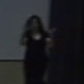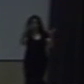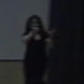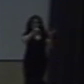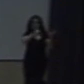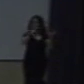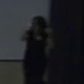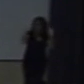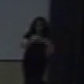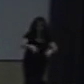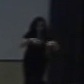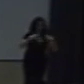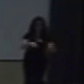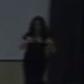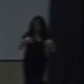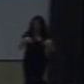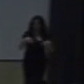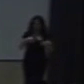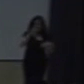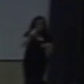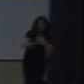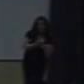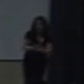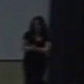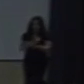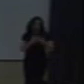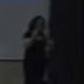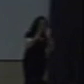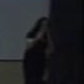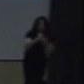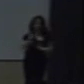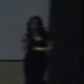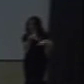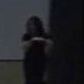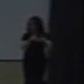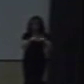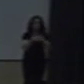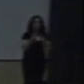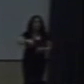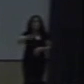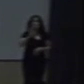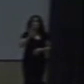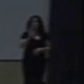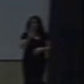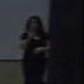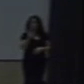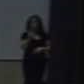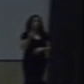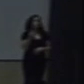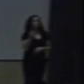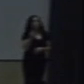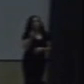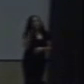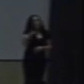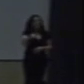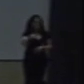és lògica i ja es va experimentar amb Facebook i altres mitjans, i l'important és que és una eina més que